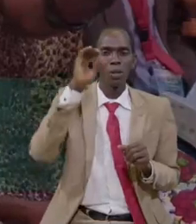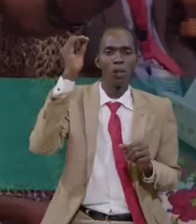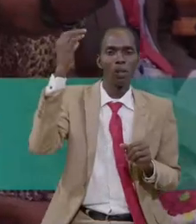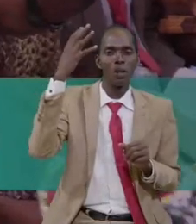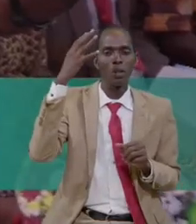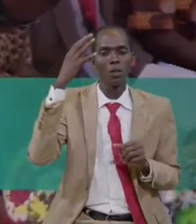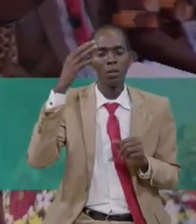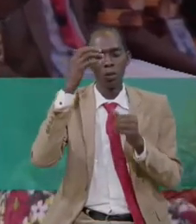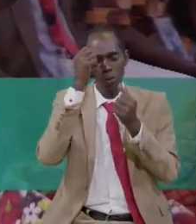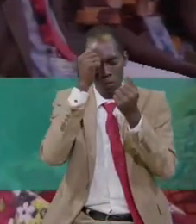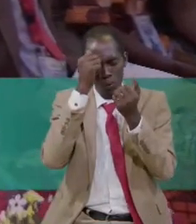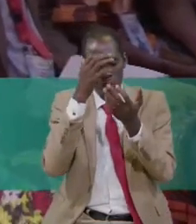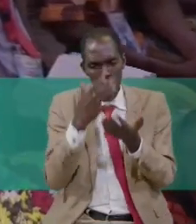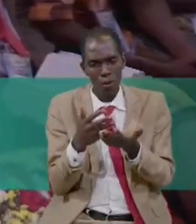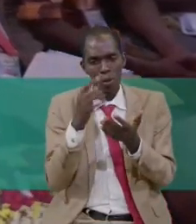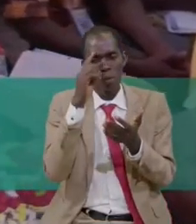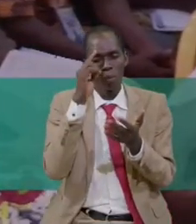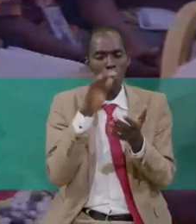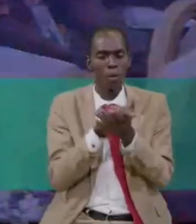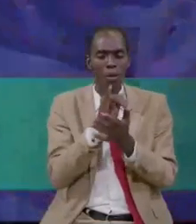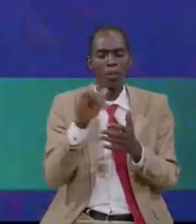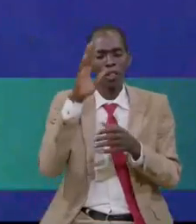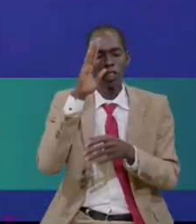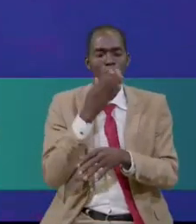croyants obéissants.